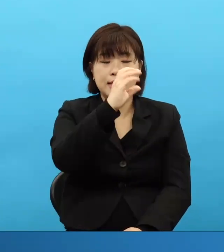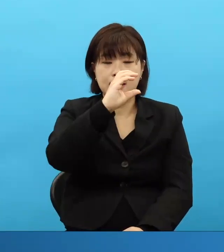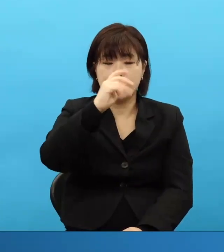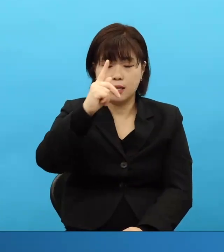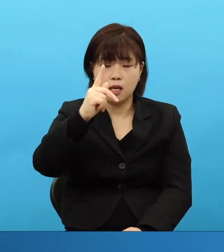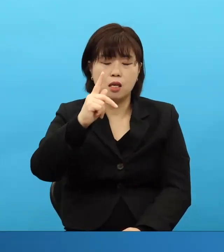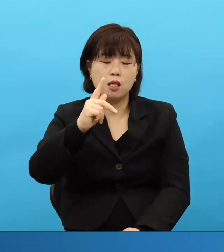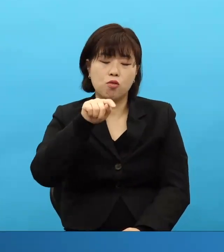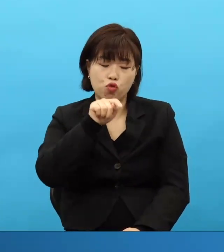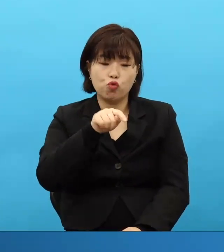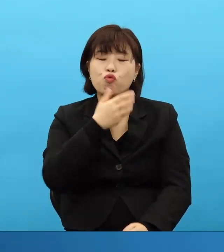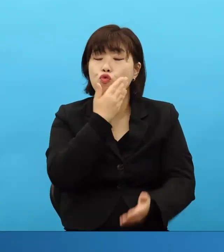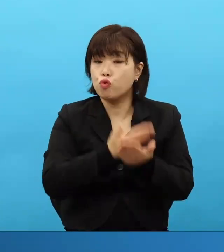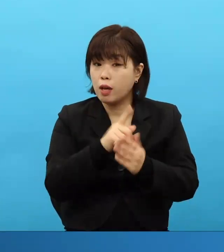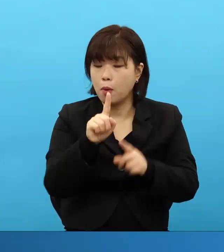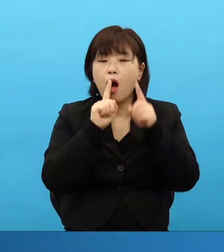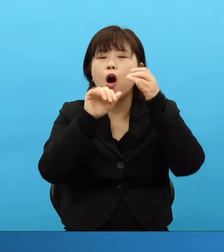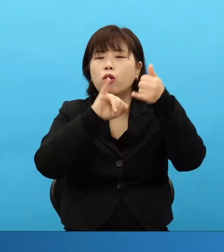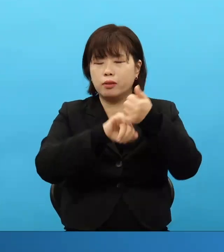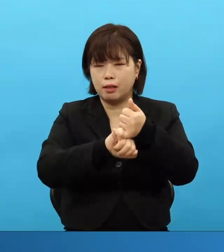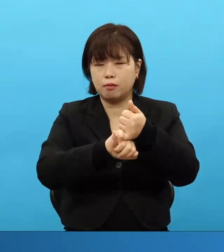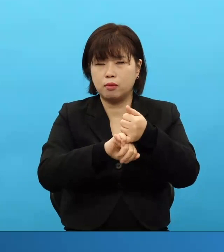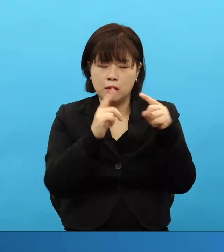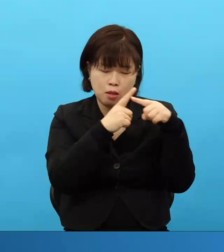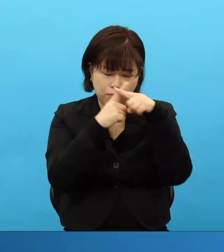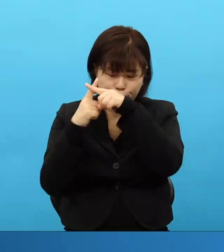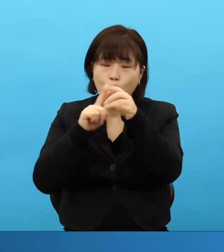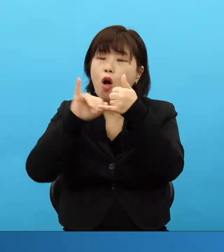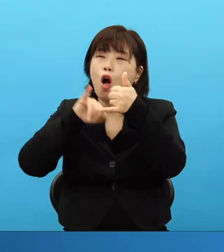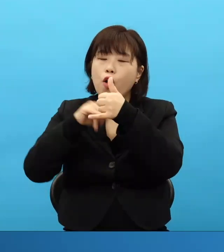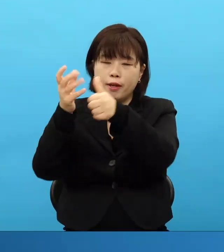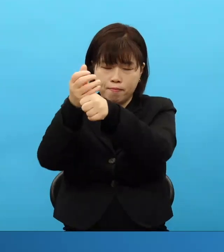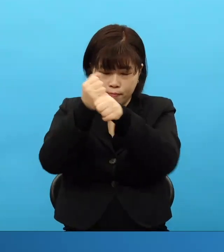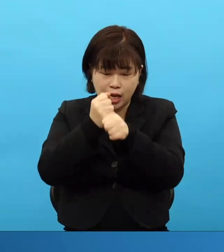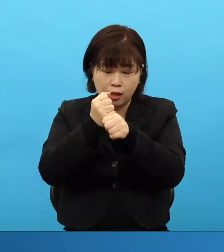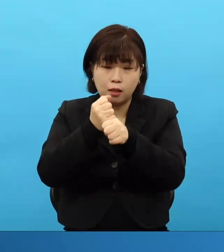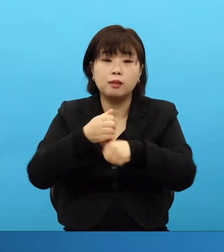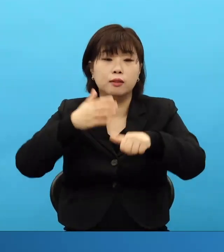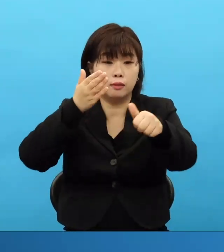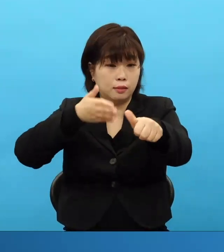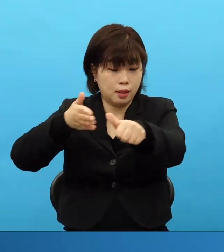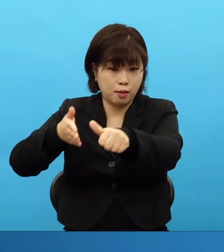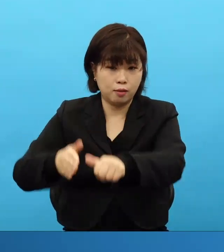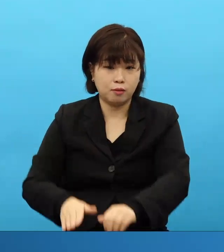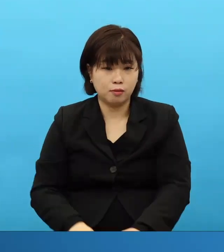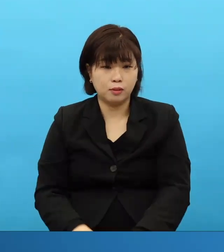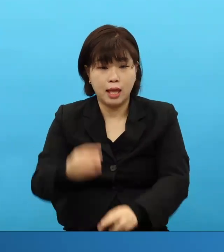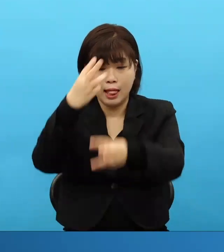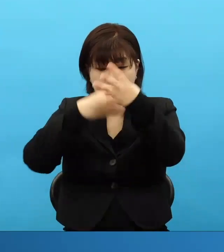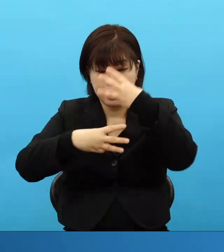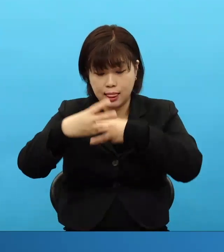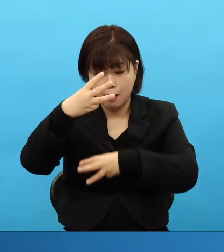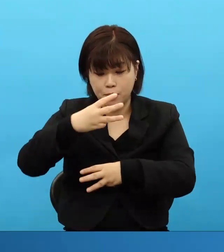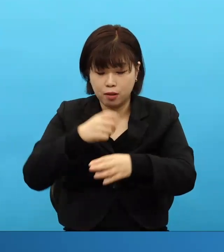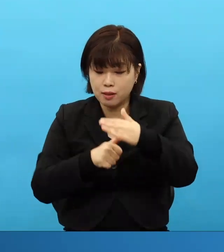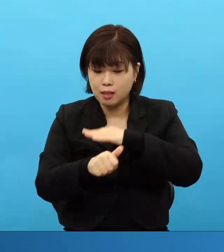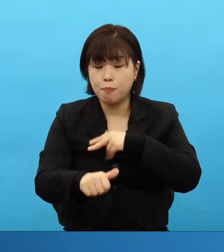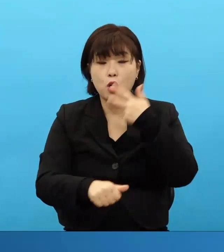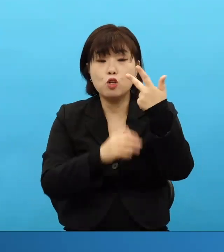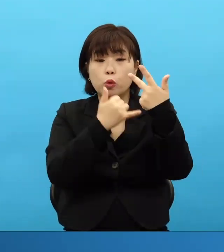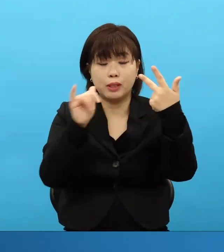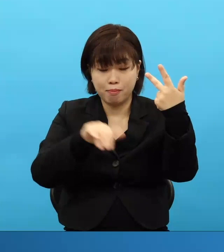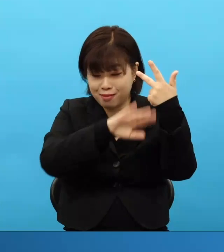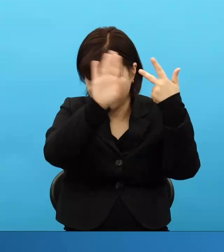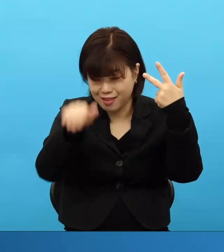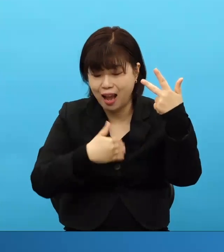for our remnants and our TCKs is the covenant. 이 렘넌트 7명이 싹 다 TCK였다는 거. All these 7 remnants, they were 처음에 TCKs.